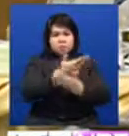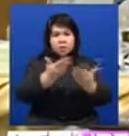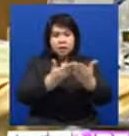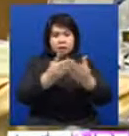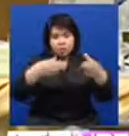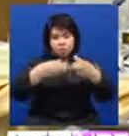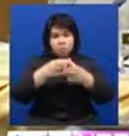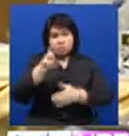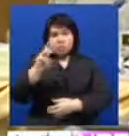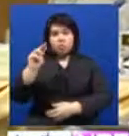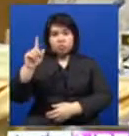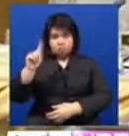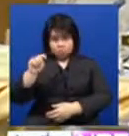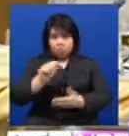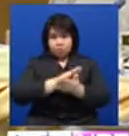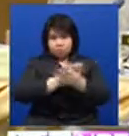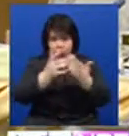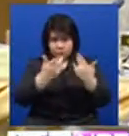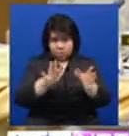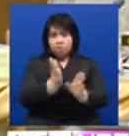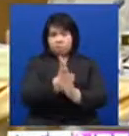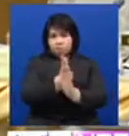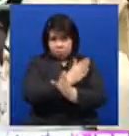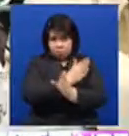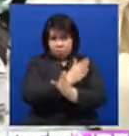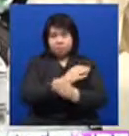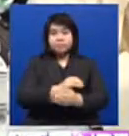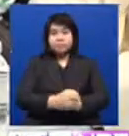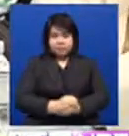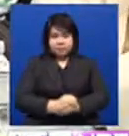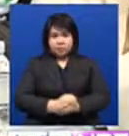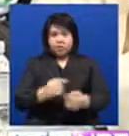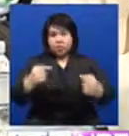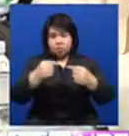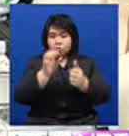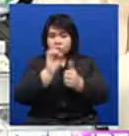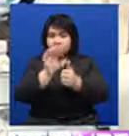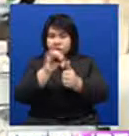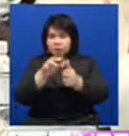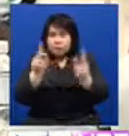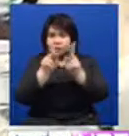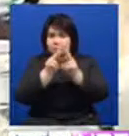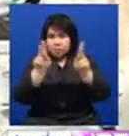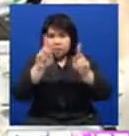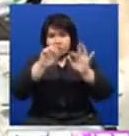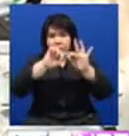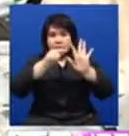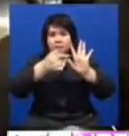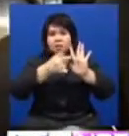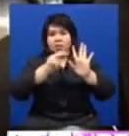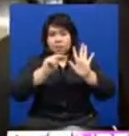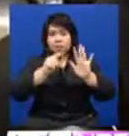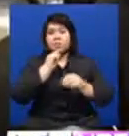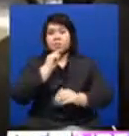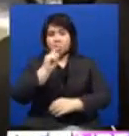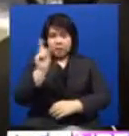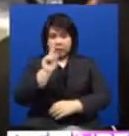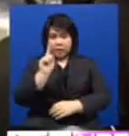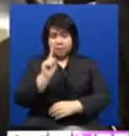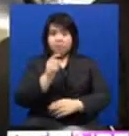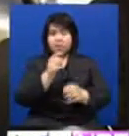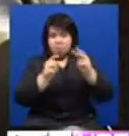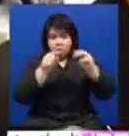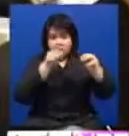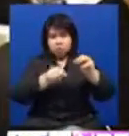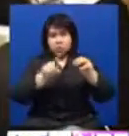ตรีเสร็จสิ้นแล้วเมื่อวานนี้โดยพลเอกเลิศรัตน์รัตนวานิชที่ปรึกษาและโฆษกกรรมาธิการยกร่างรัฐธรรมนูญเปิดเผยว่าในมาตรา